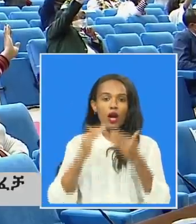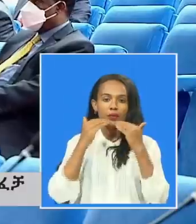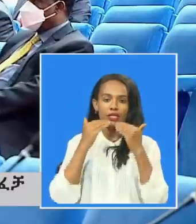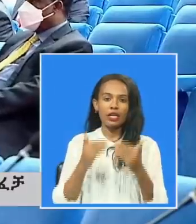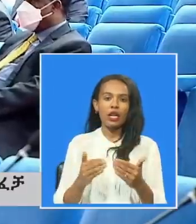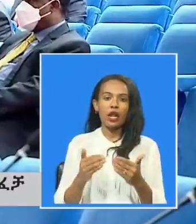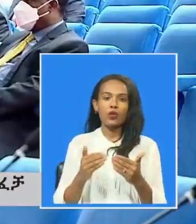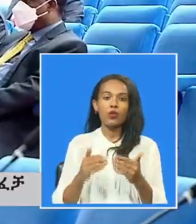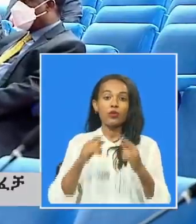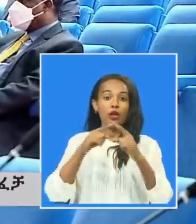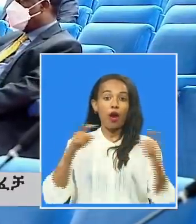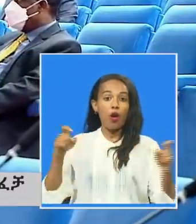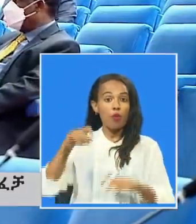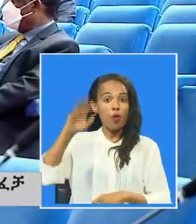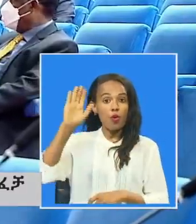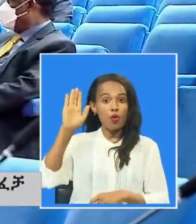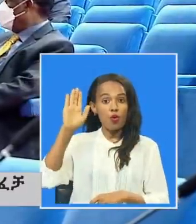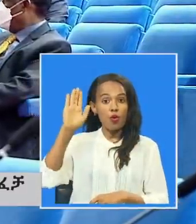አመሰግናለሁ። ተቃውሞ